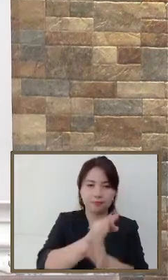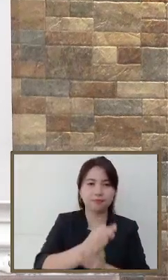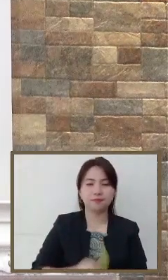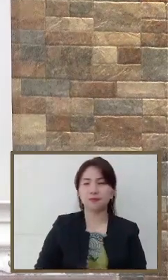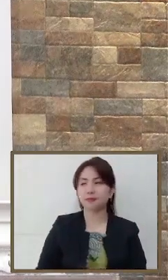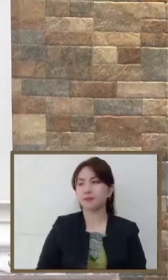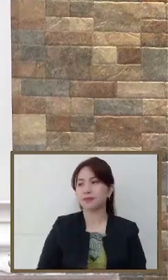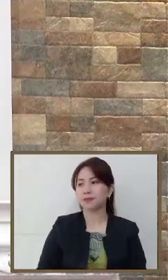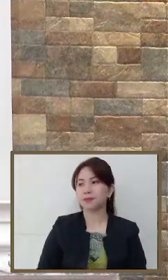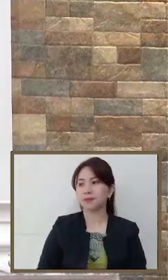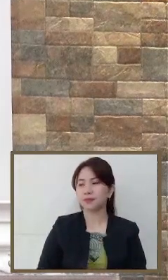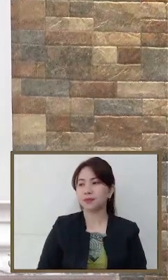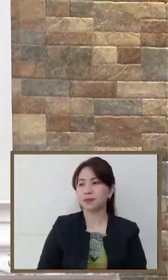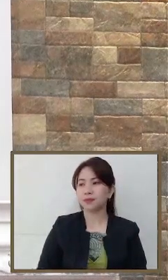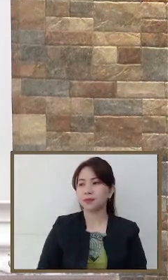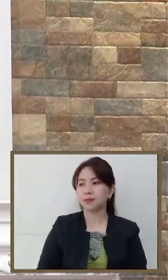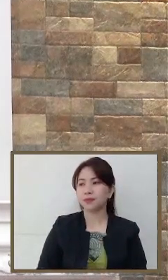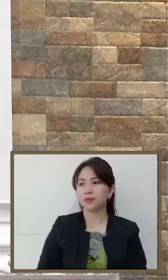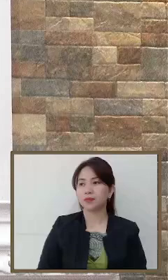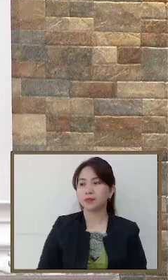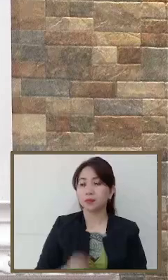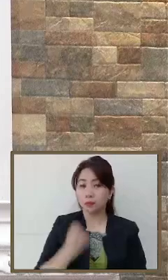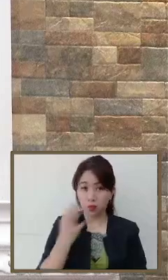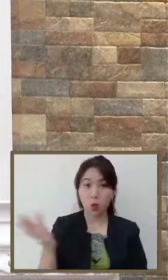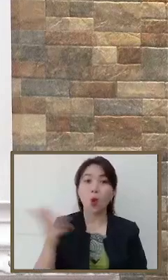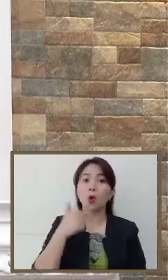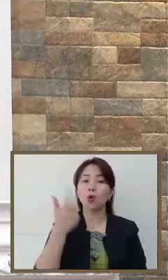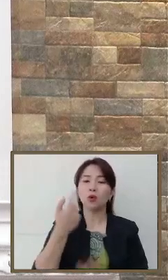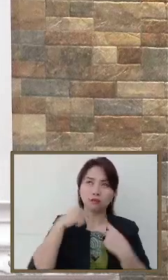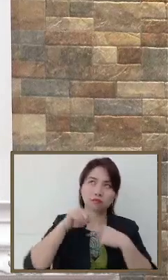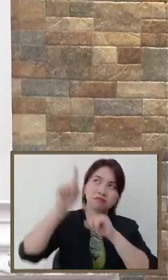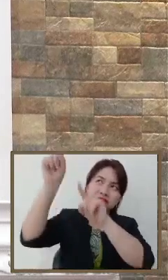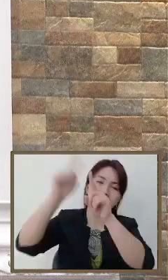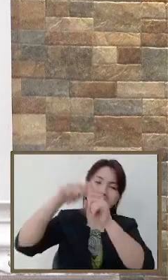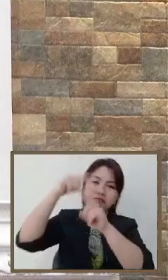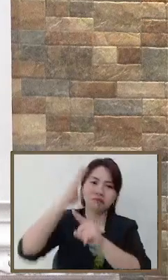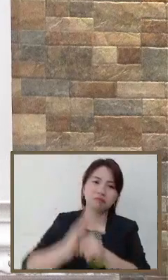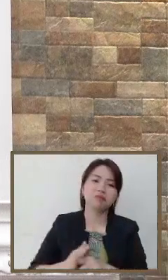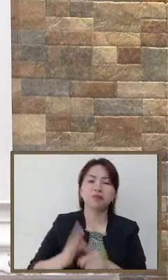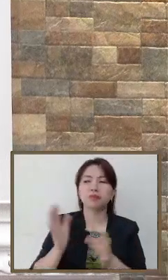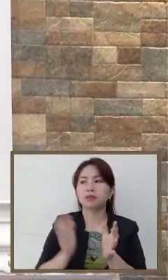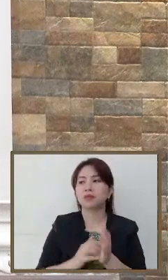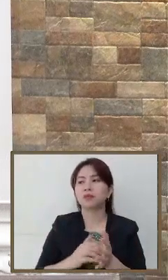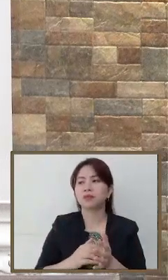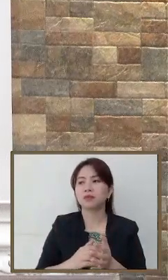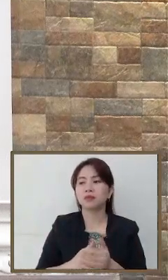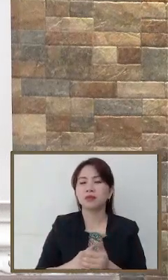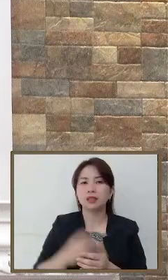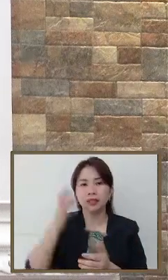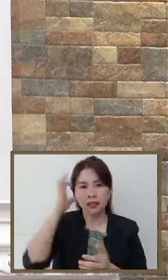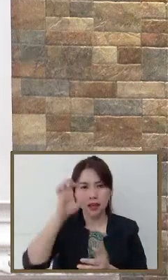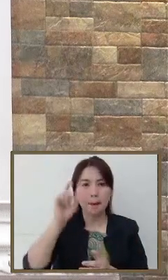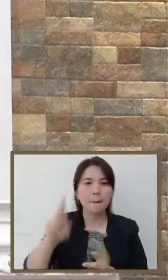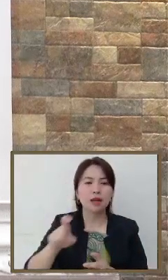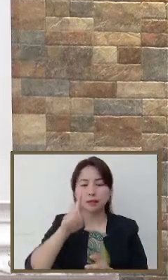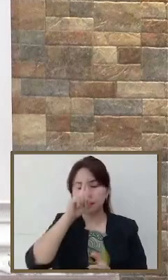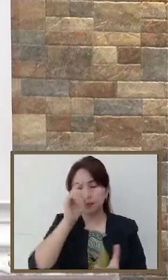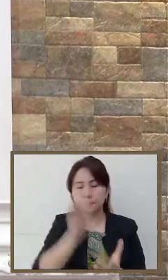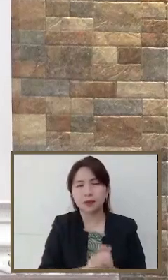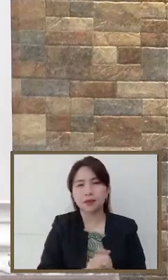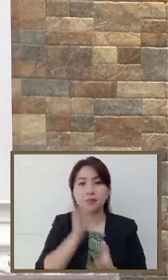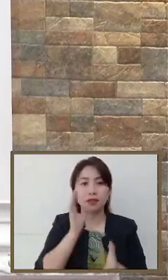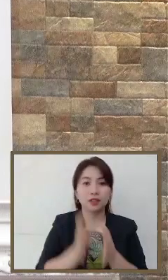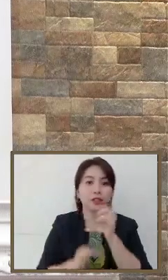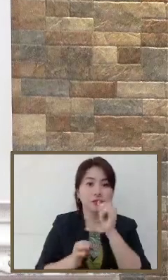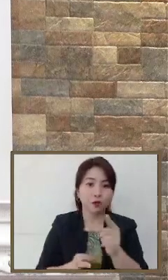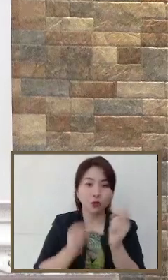God sa Sino bang lumalapit sa Diyos sabi ng Bibliya must believe that he is Kung lalapit